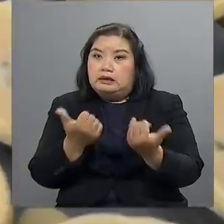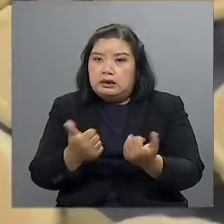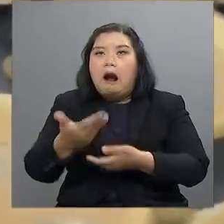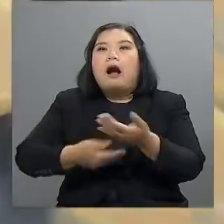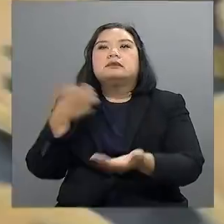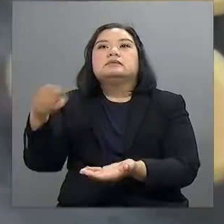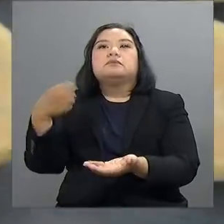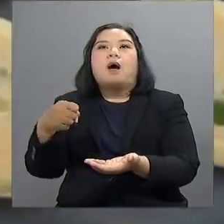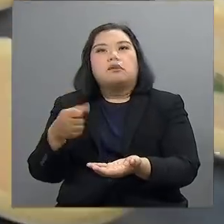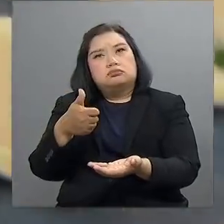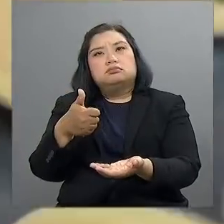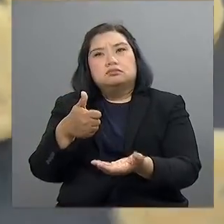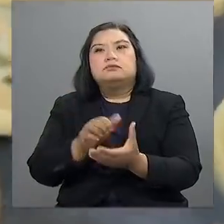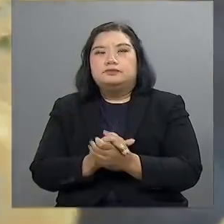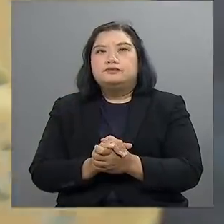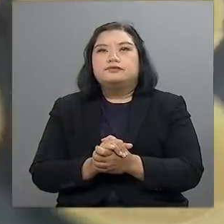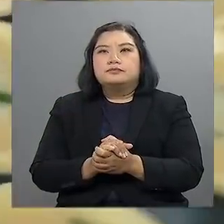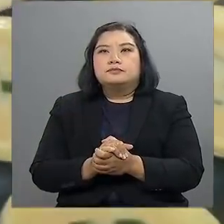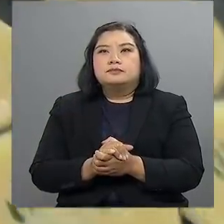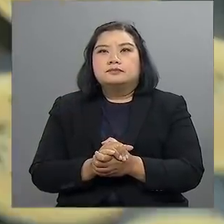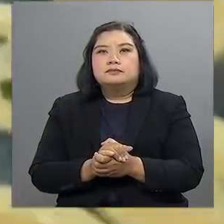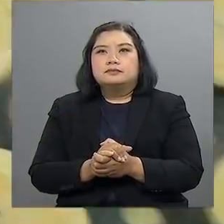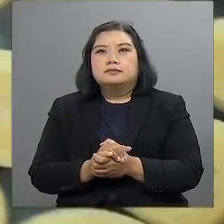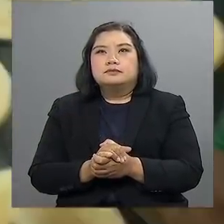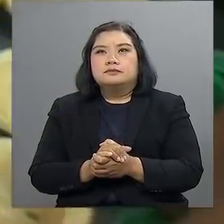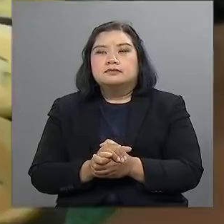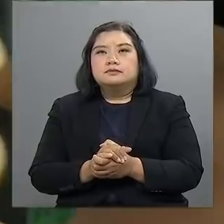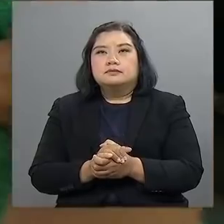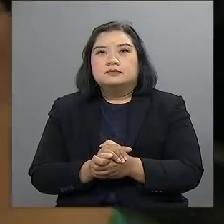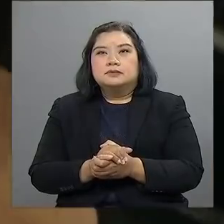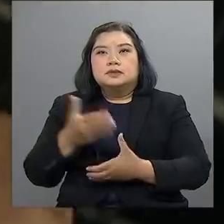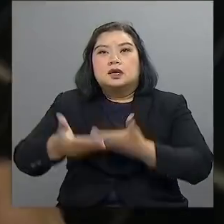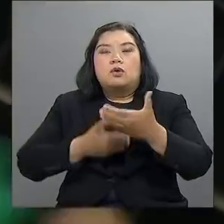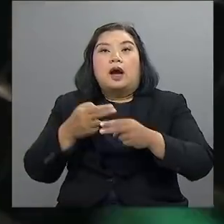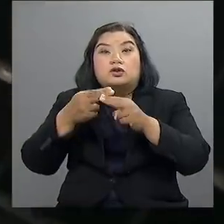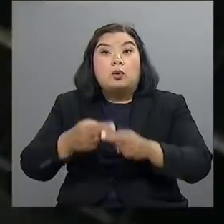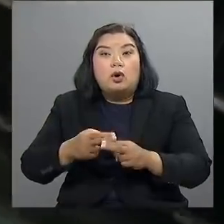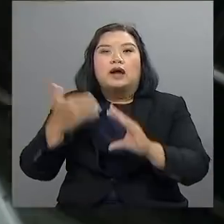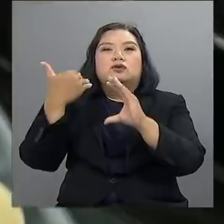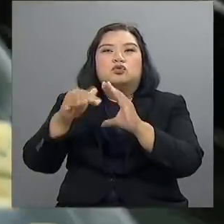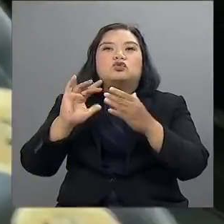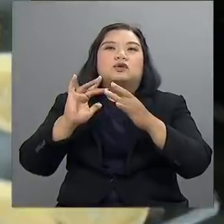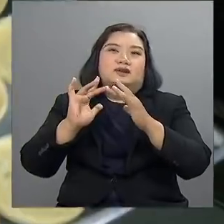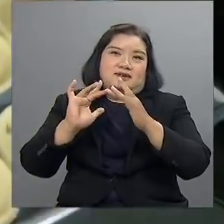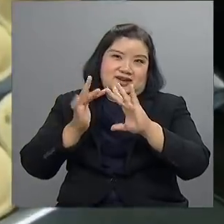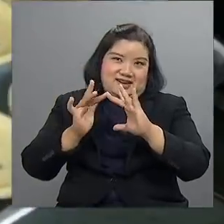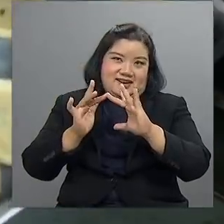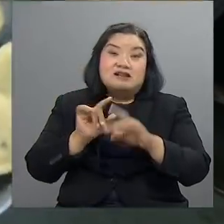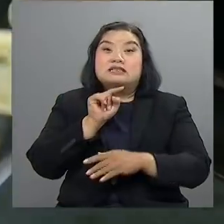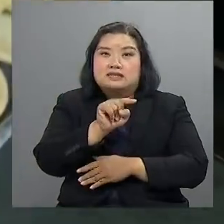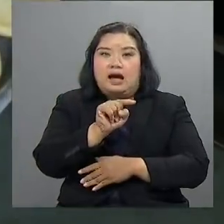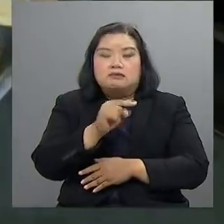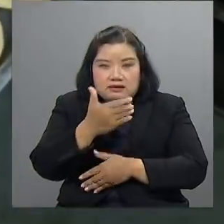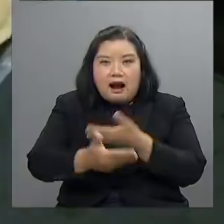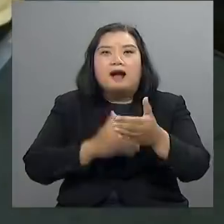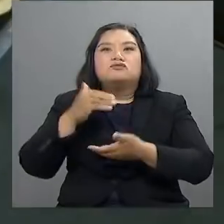อง หน้าตาเราก็ไม่ได้สั่งง่ายๆน้องเขาขายผ่านออนไลน์เท่านั้นด้วยนะคะใช่ พรีออเดอร์ ใช่ต้องพรีออเดอร์นะคะแปลกดีค่ะปก